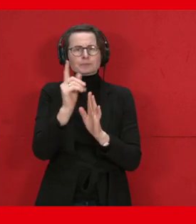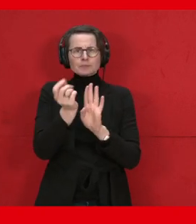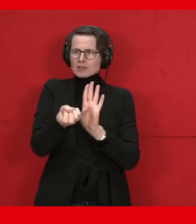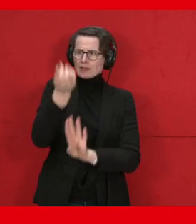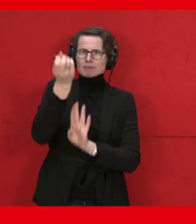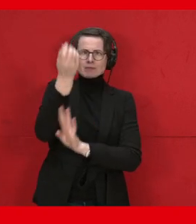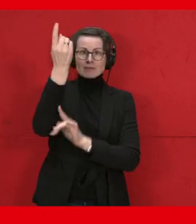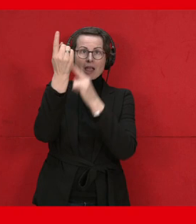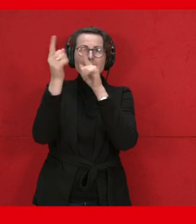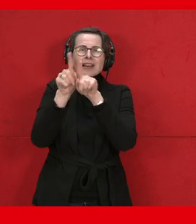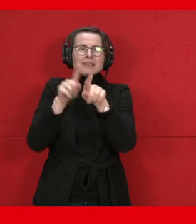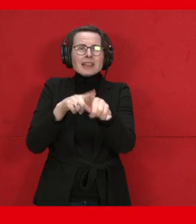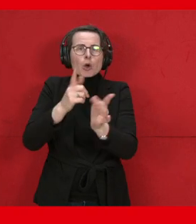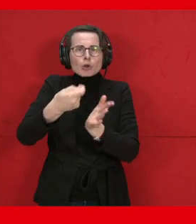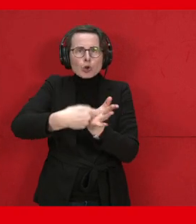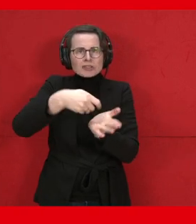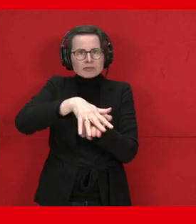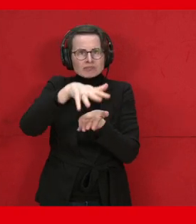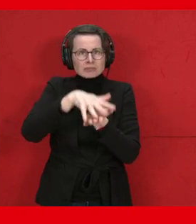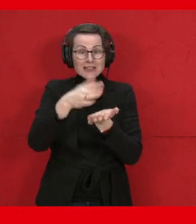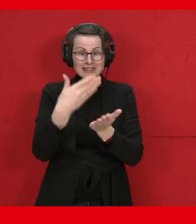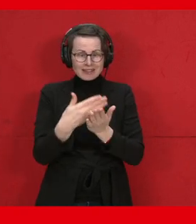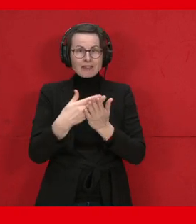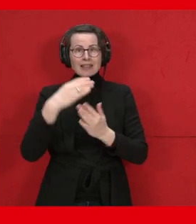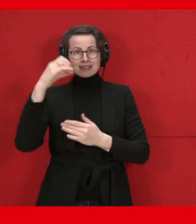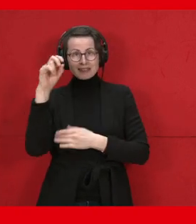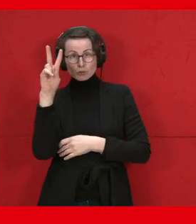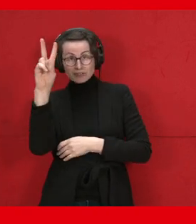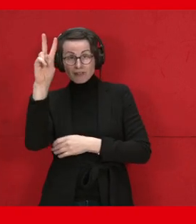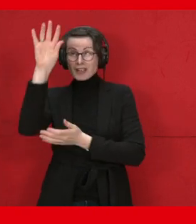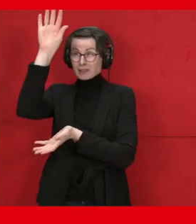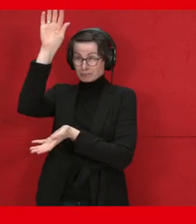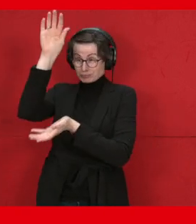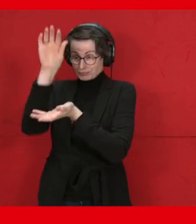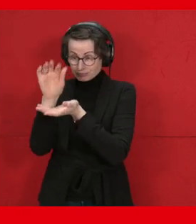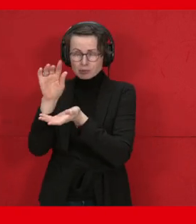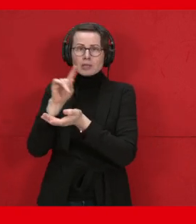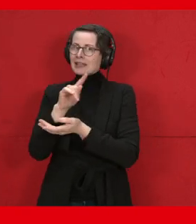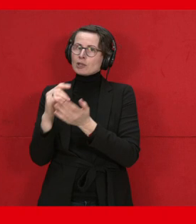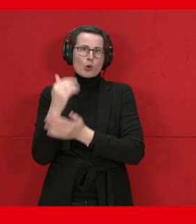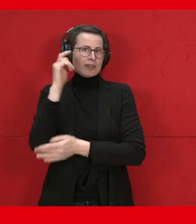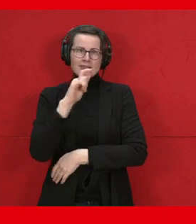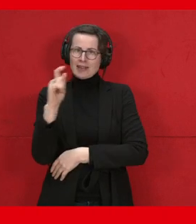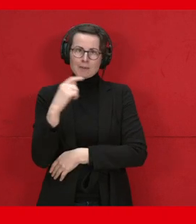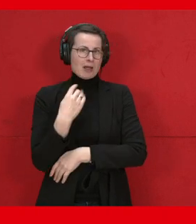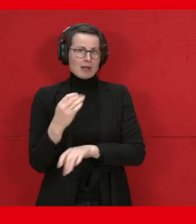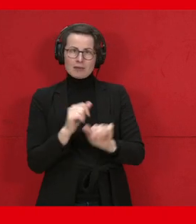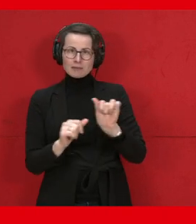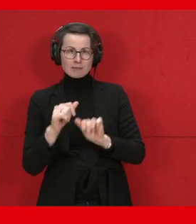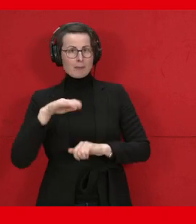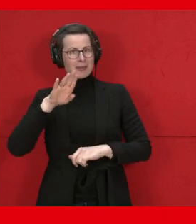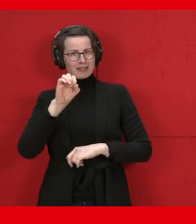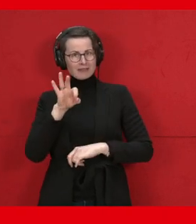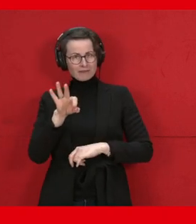auch Kosten. Und deswegen ist auch das Thema Reduktion von CO2 kein wirklich neues in der Chemieindustrie. Am Beispiel der BASF in